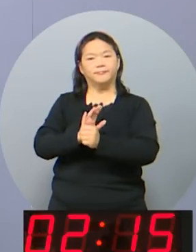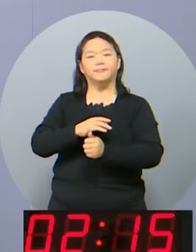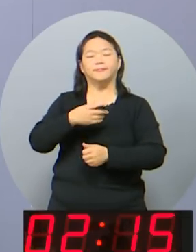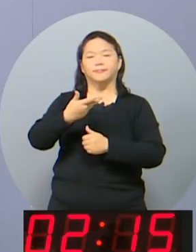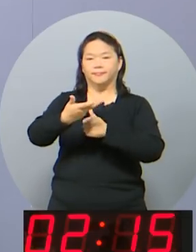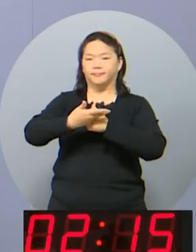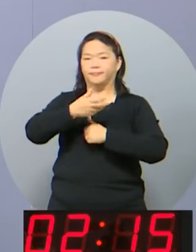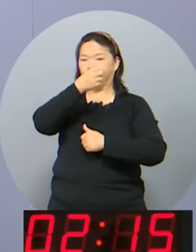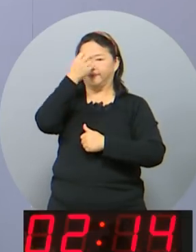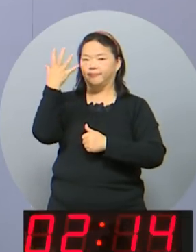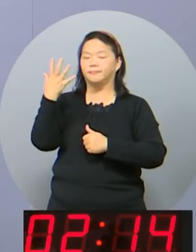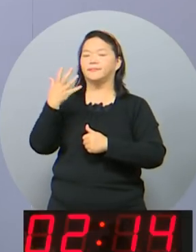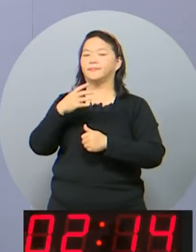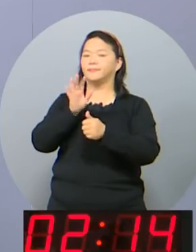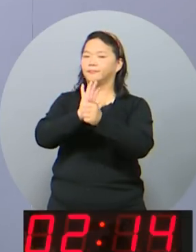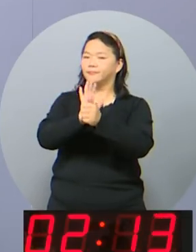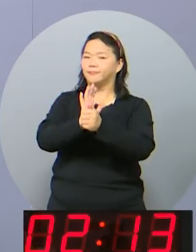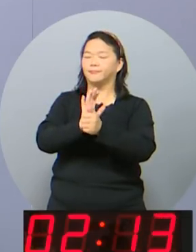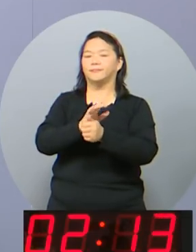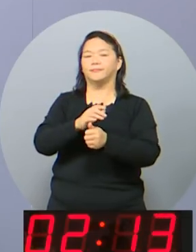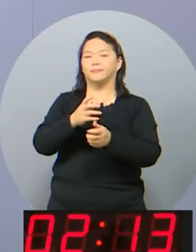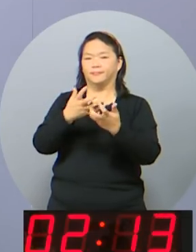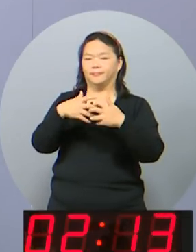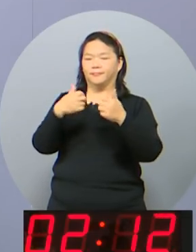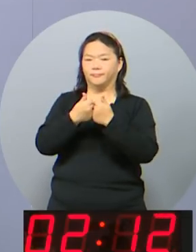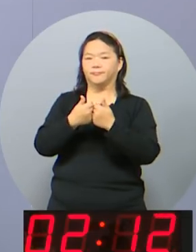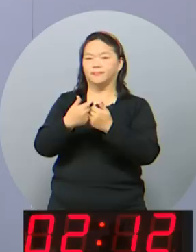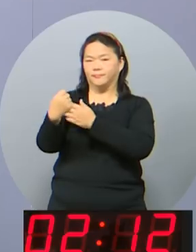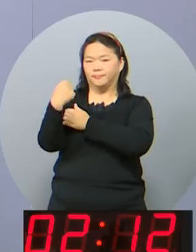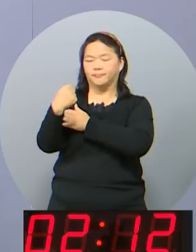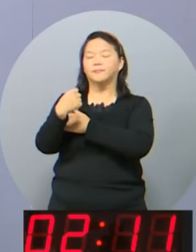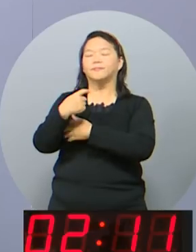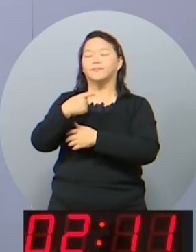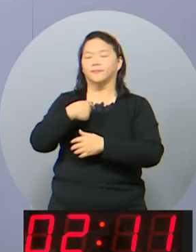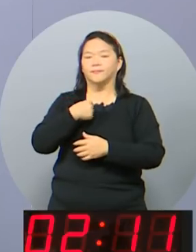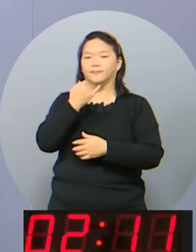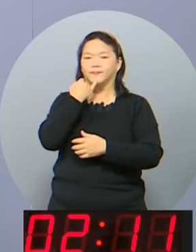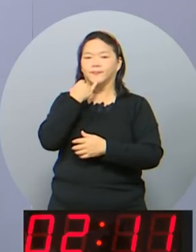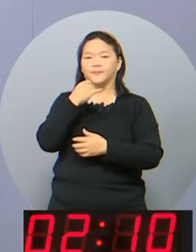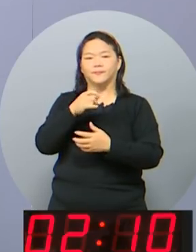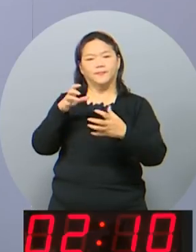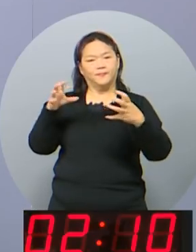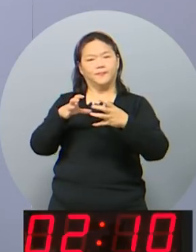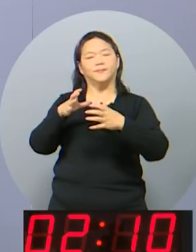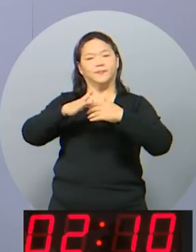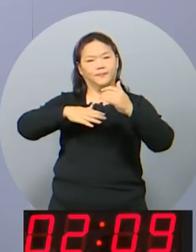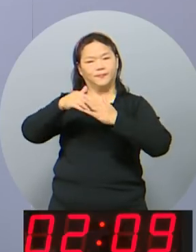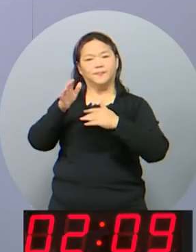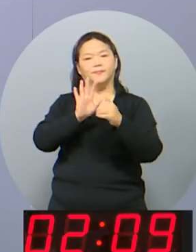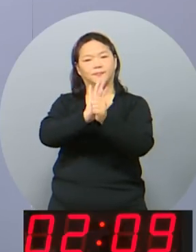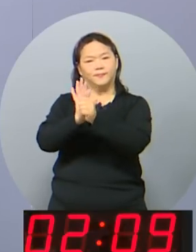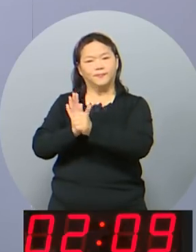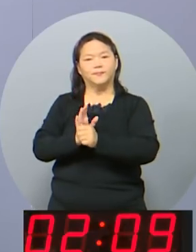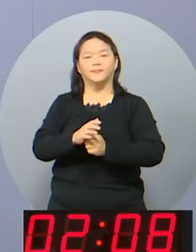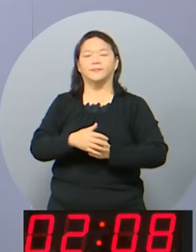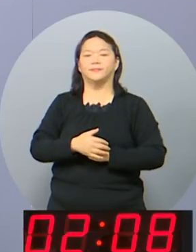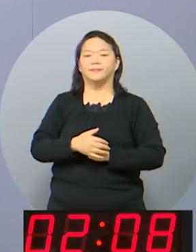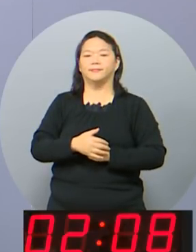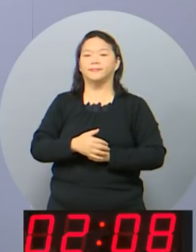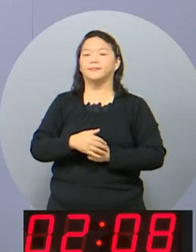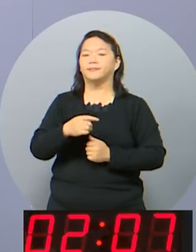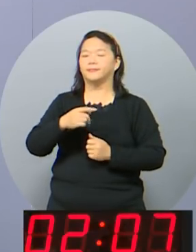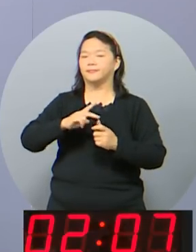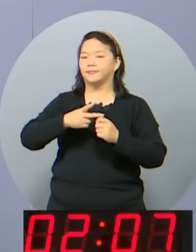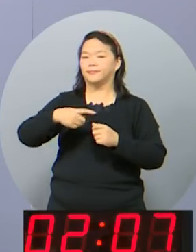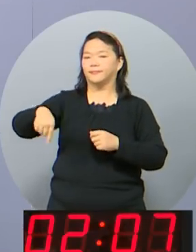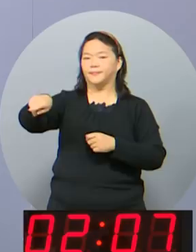人为您打拼的机会，让伟杰可以一起为您服务，一起为您打拼，跟我们